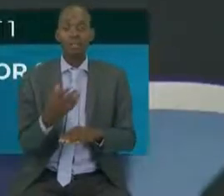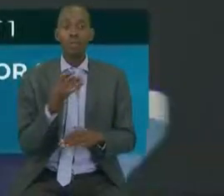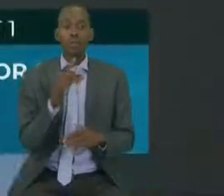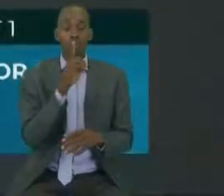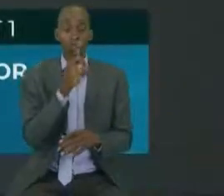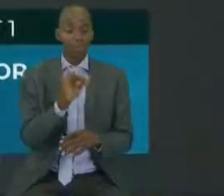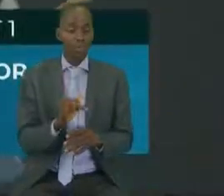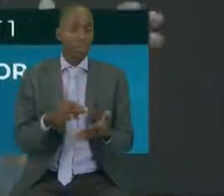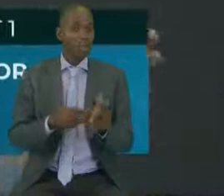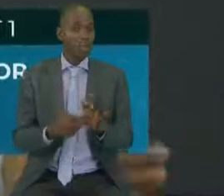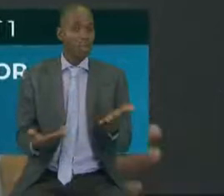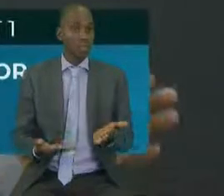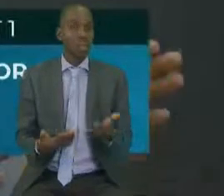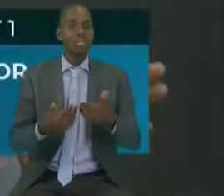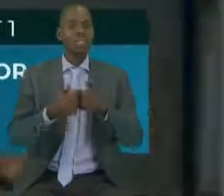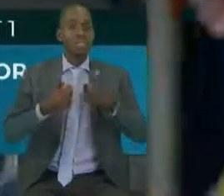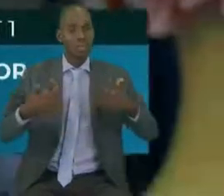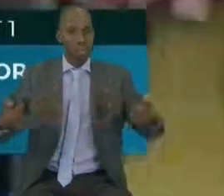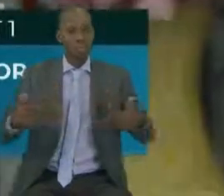La mort en réalité,